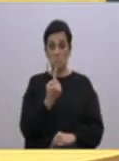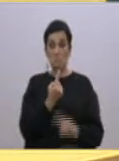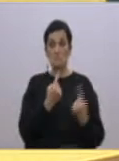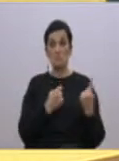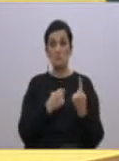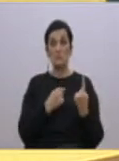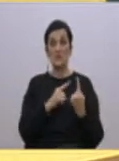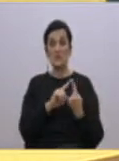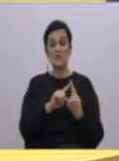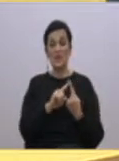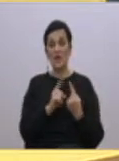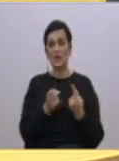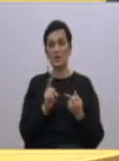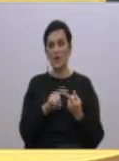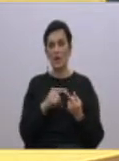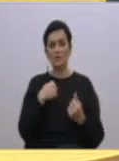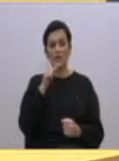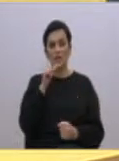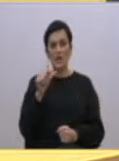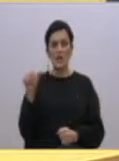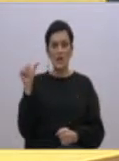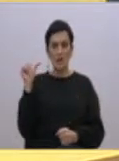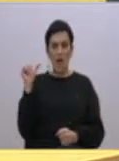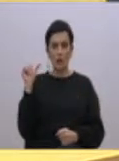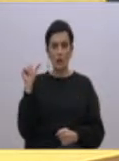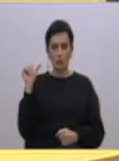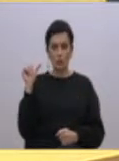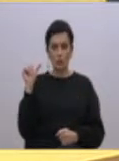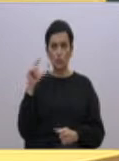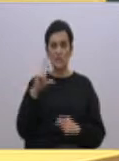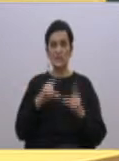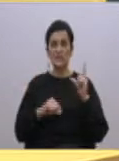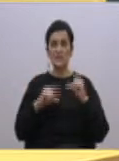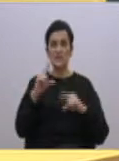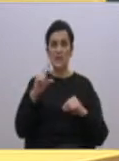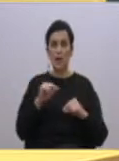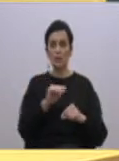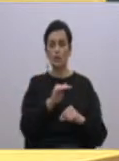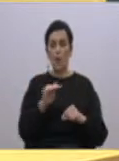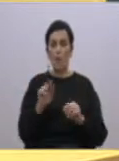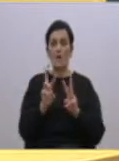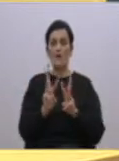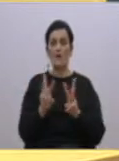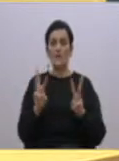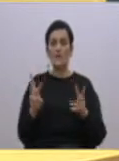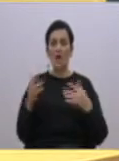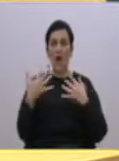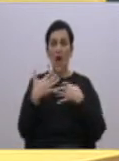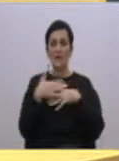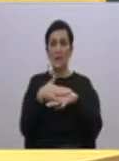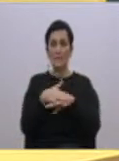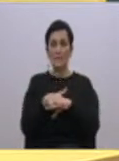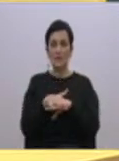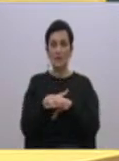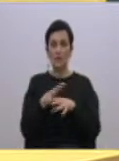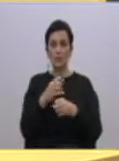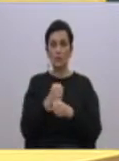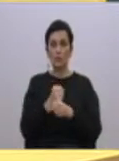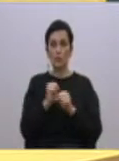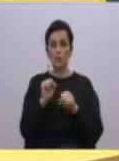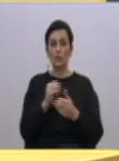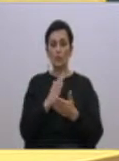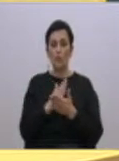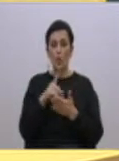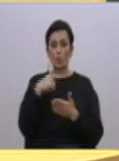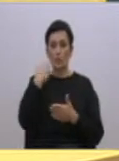პირველთან დაკავშირებით ჩვენ გასულ წელს მოვდინეთ საფსტატის ოფიციალური ვებგვერდის ადაპტირება შეზღუდული